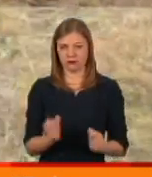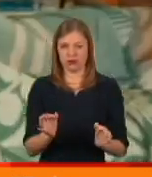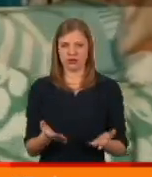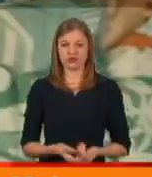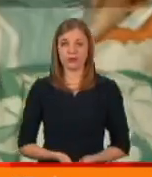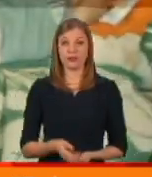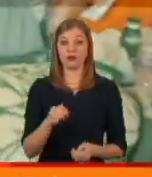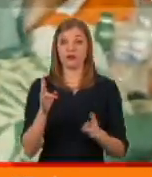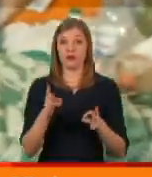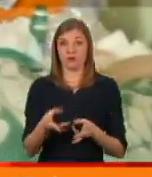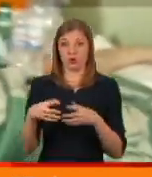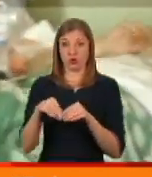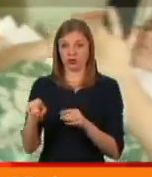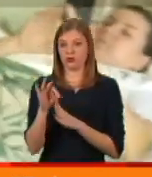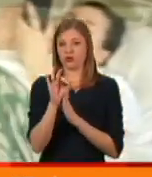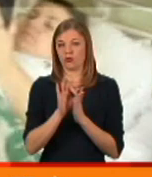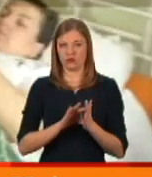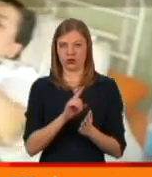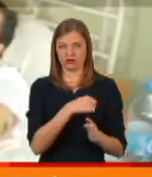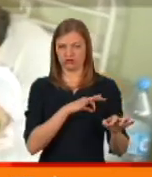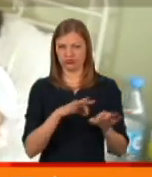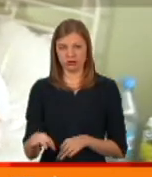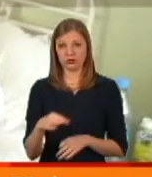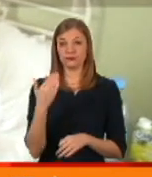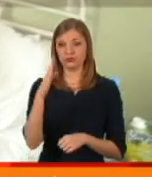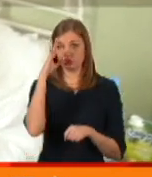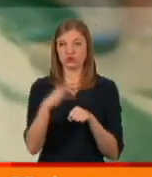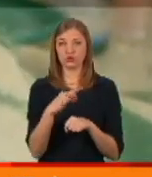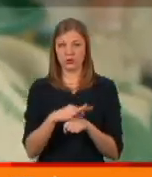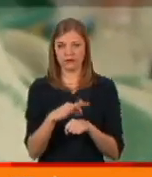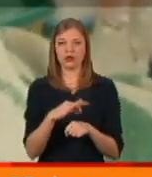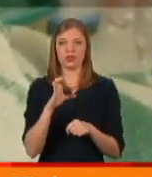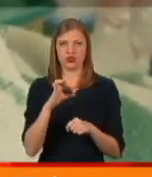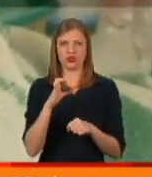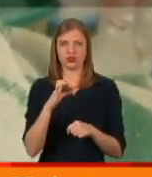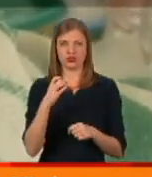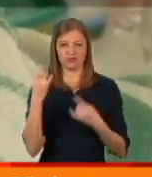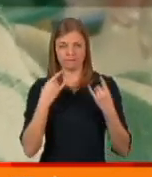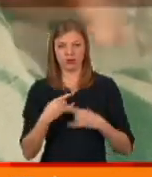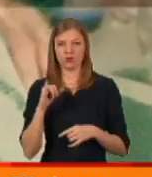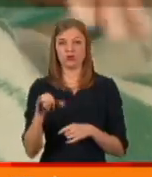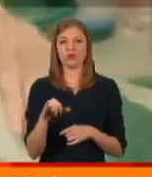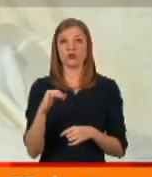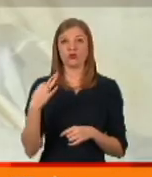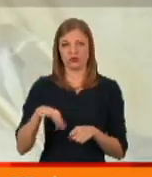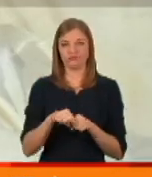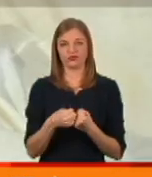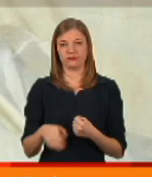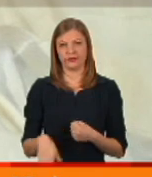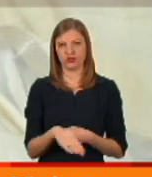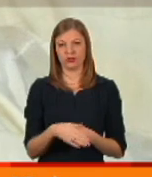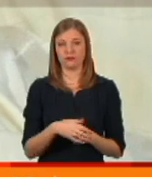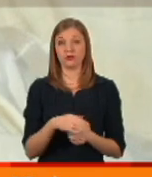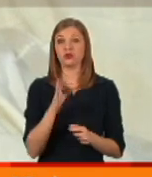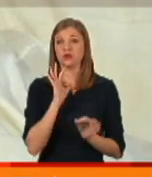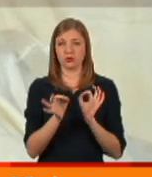Звісно. Постраждалу родину одразу забрала швидка. Христинин чоловік відбувся за боями. В синочка перелам ніжки.